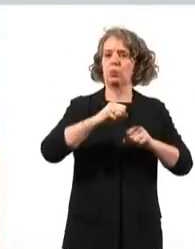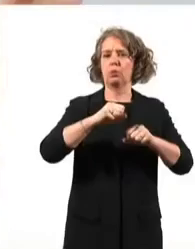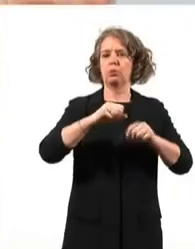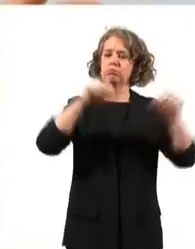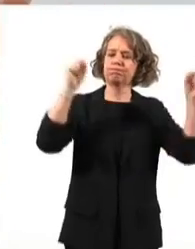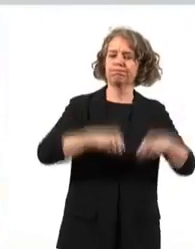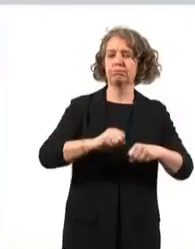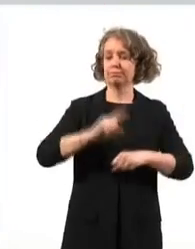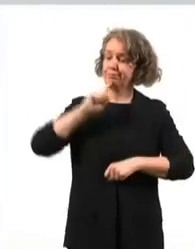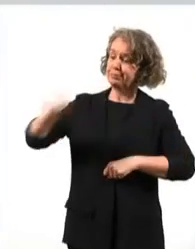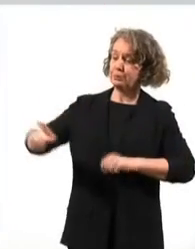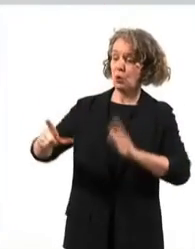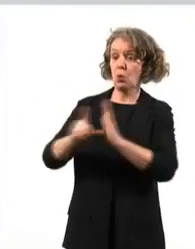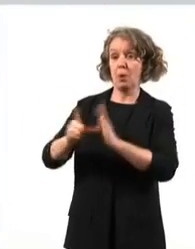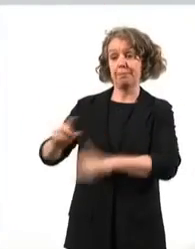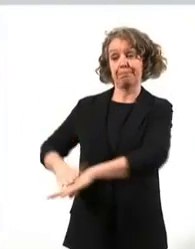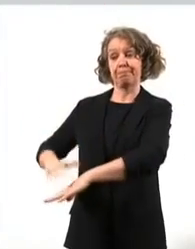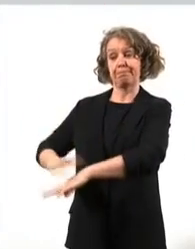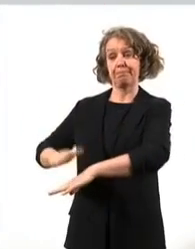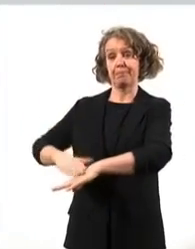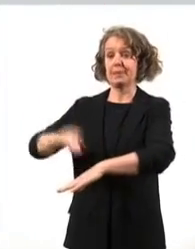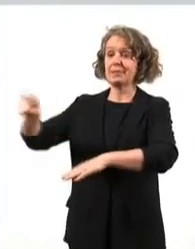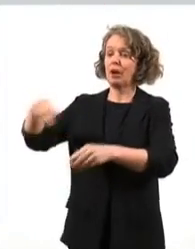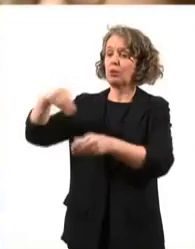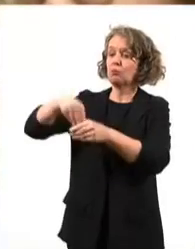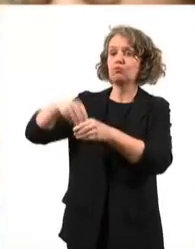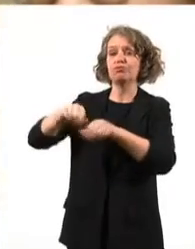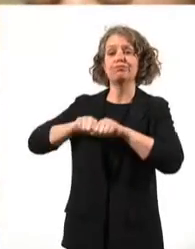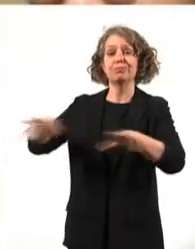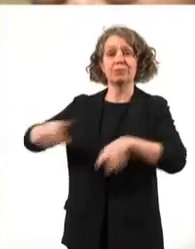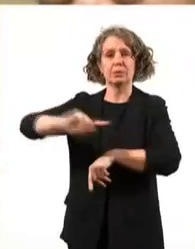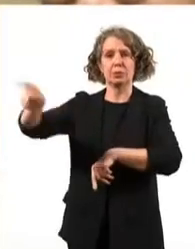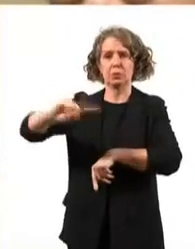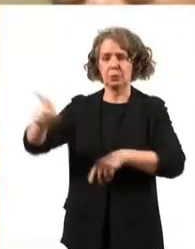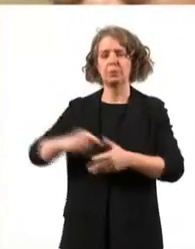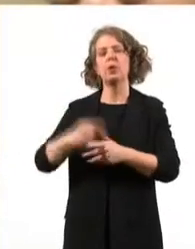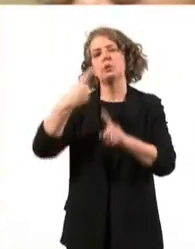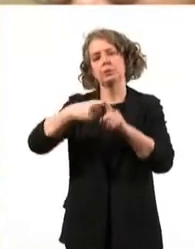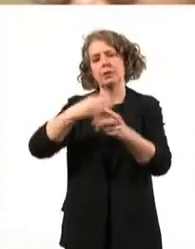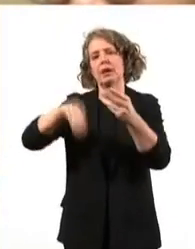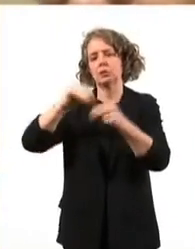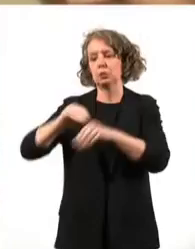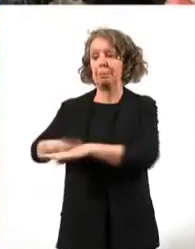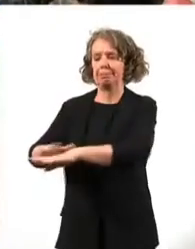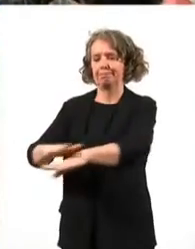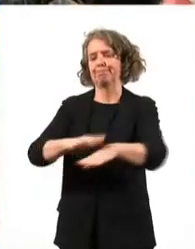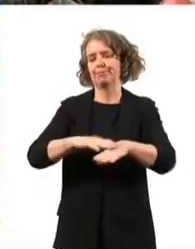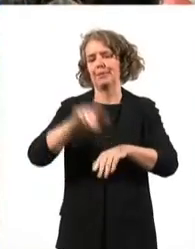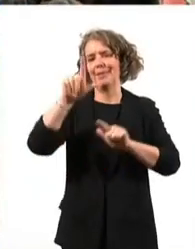prévoit d'empêcher ce genre de diffusion de contenu. Et par contre, il y a de la prévention à faire. OK. Très bien.